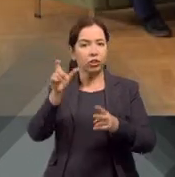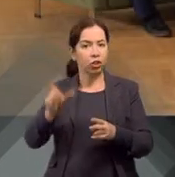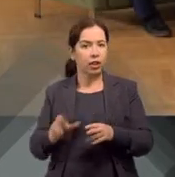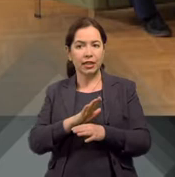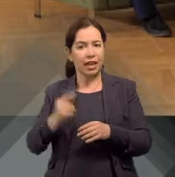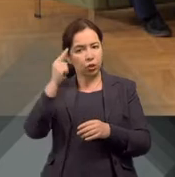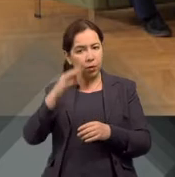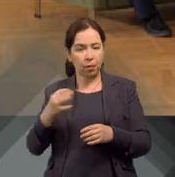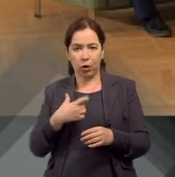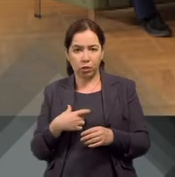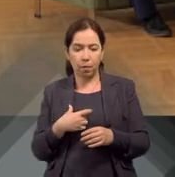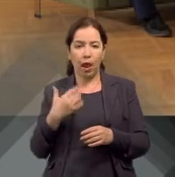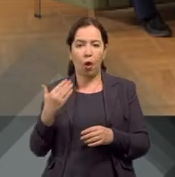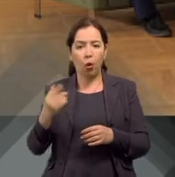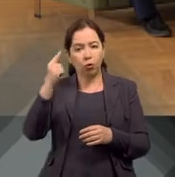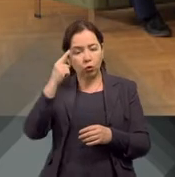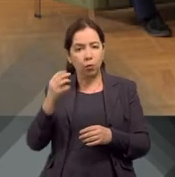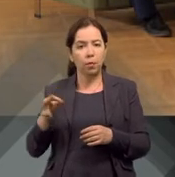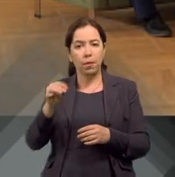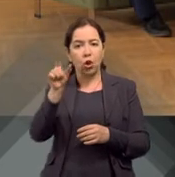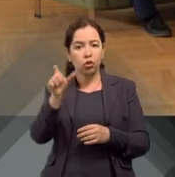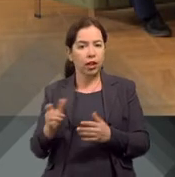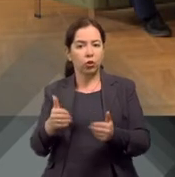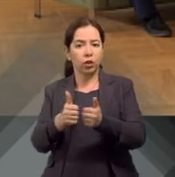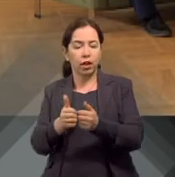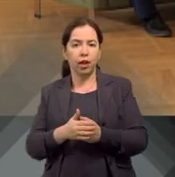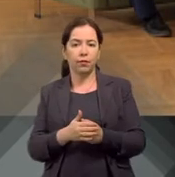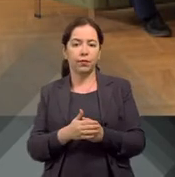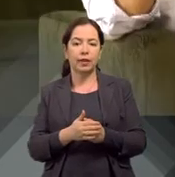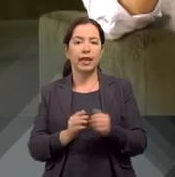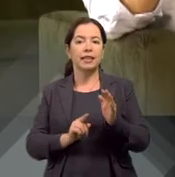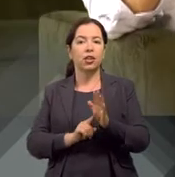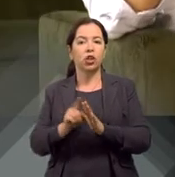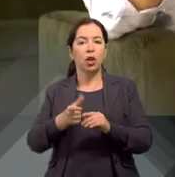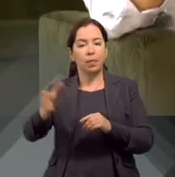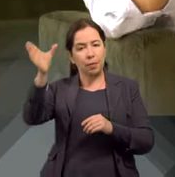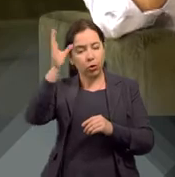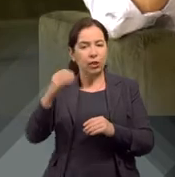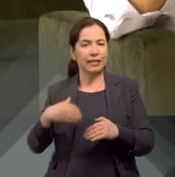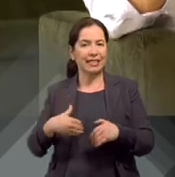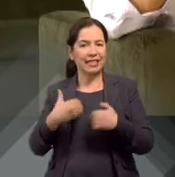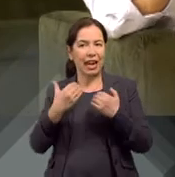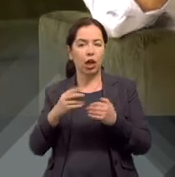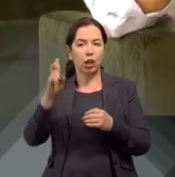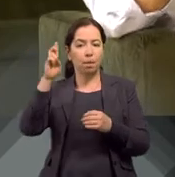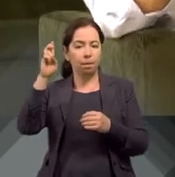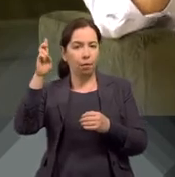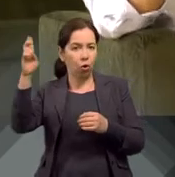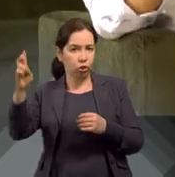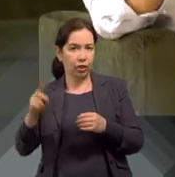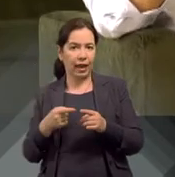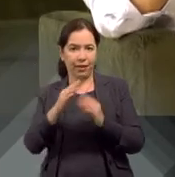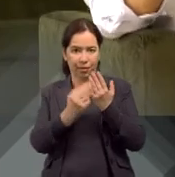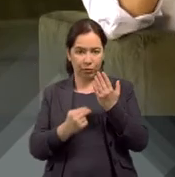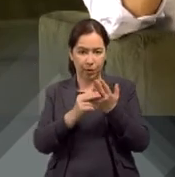Знаете, конечно, фразу премудрости Соломоновой: «Начало премудрости – страх Божий». из комментариев часто к вот этому выражению